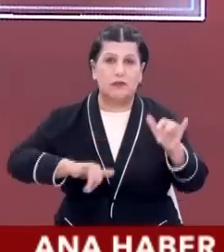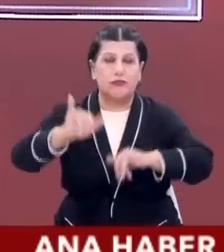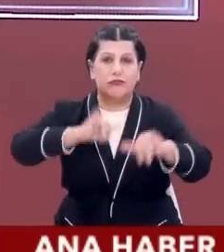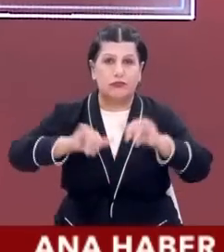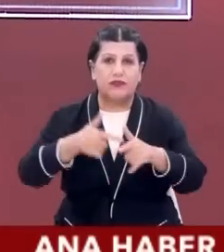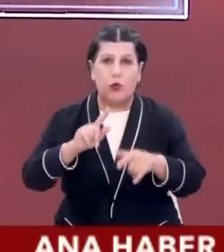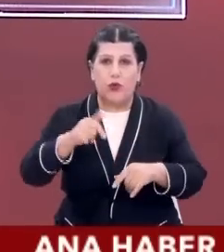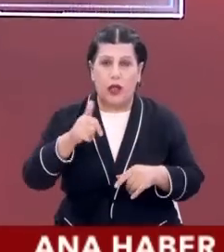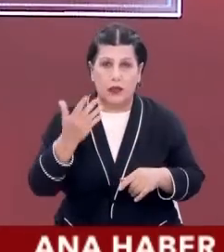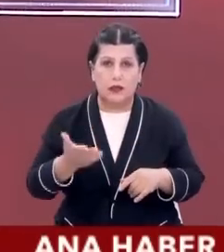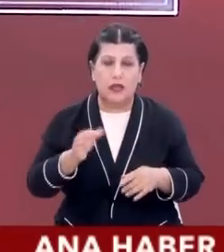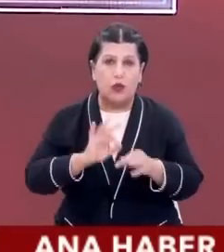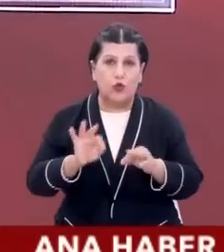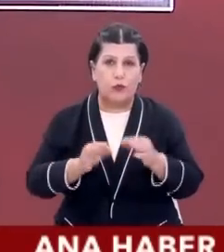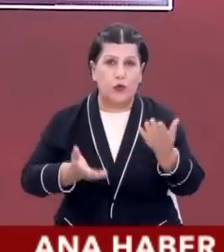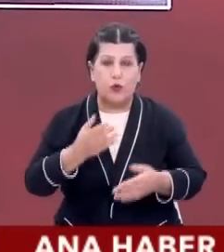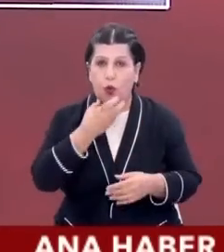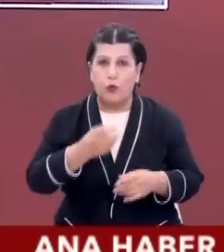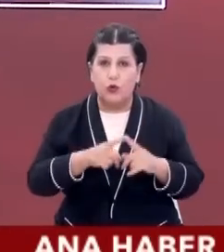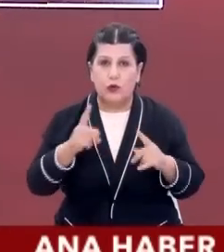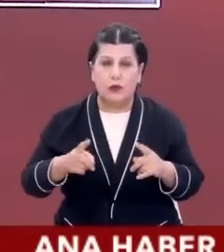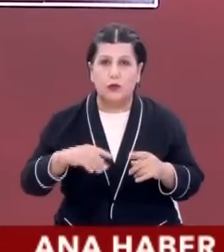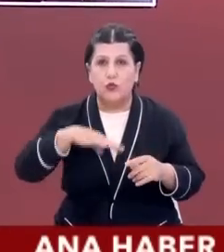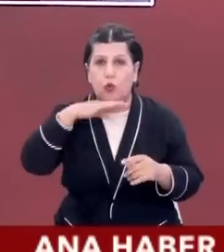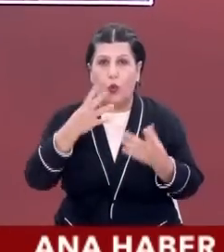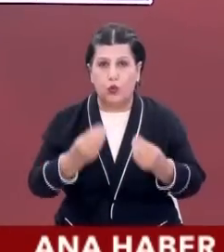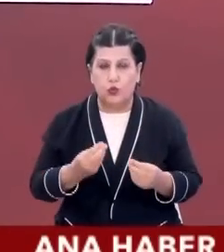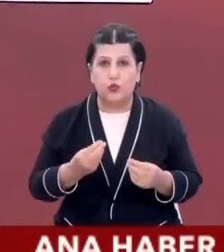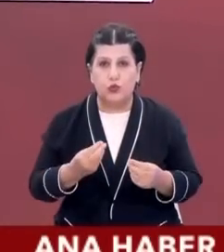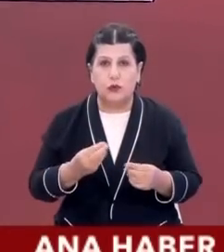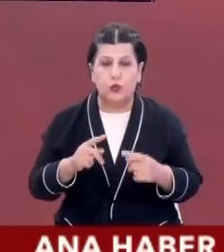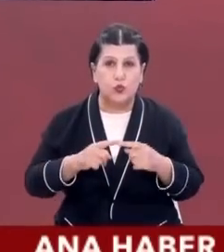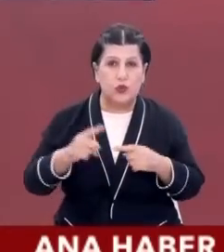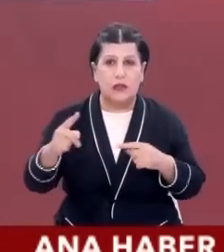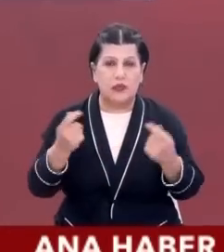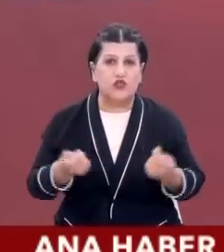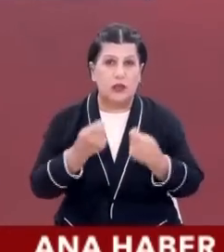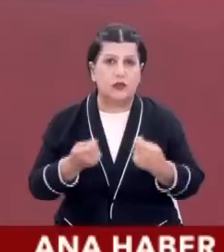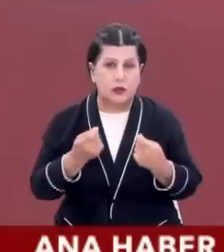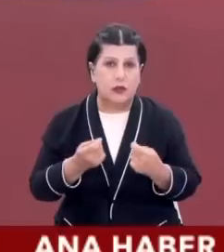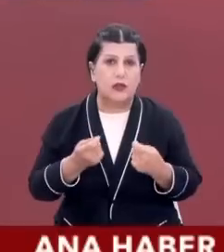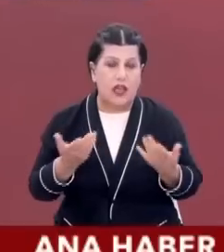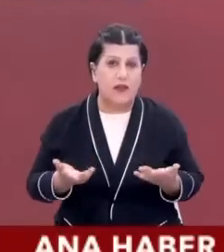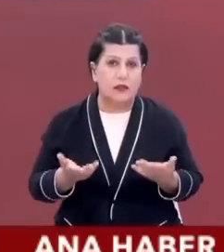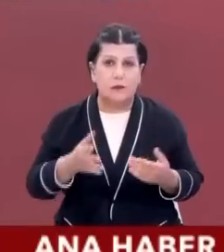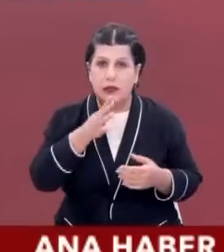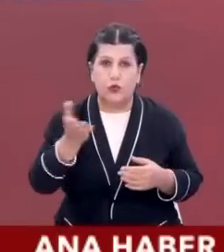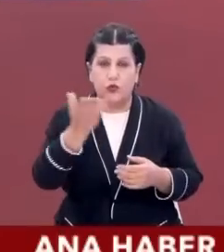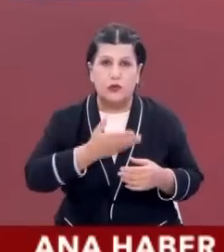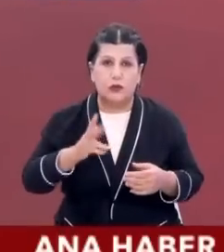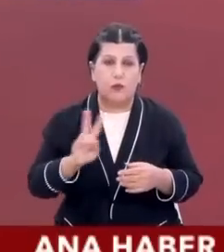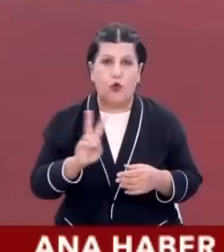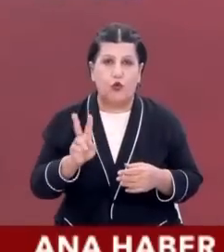f-16'ların ekonomik ömürlerinin dolmak üzere olduğunu uzatılmaya çalışıldığını Evet biliyorsunuz